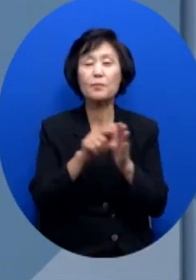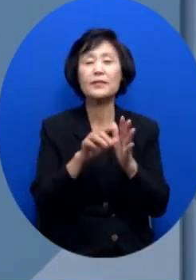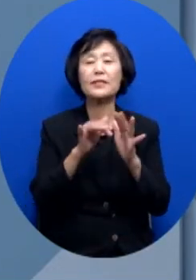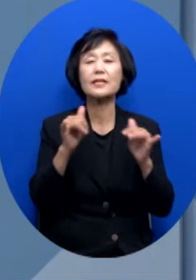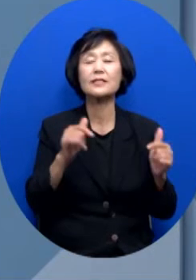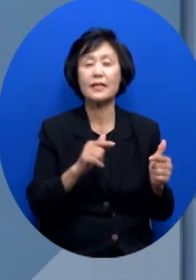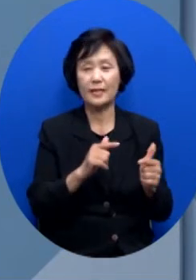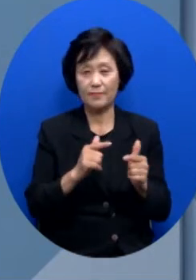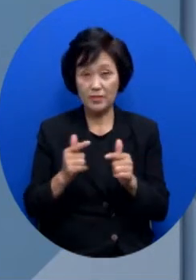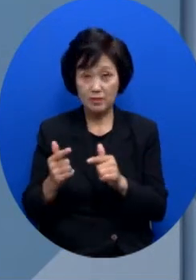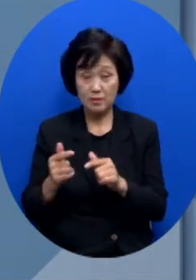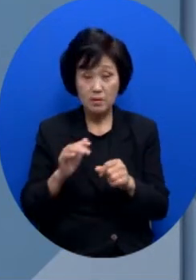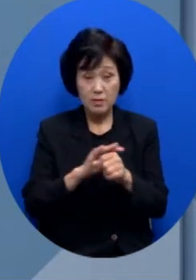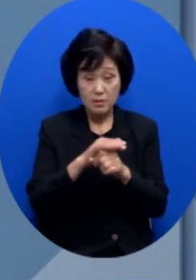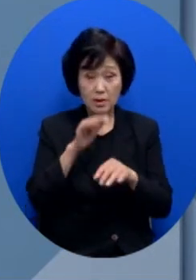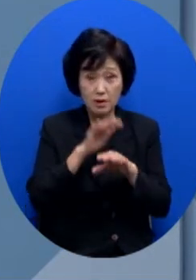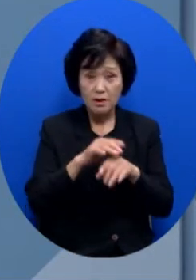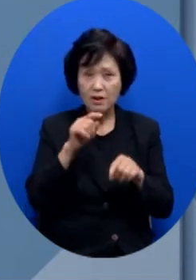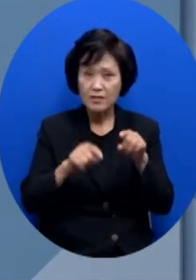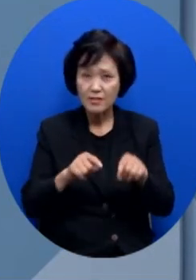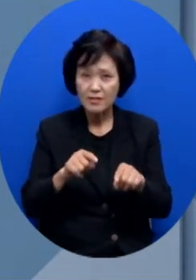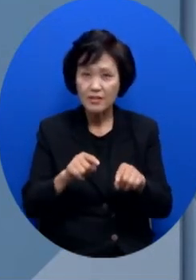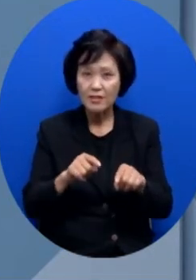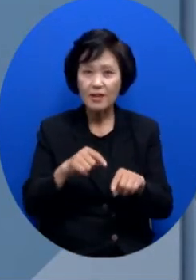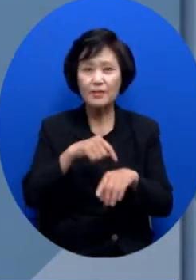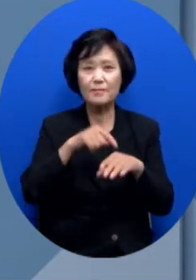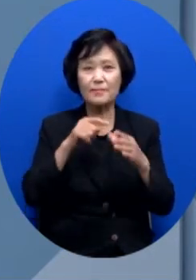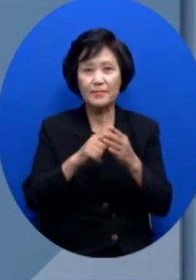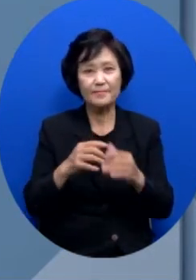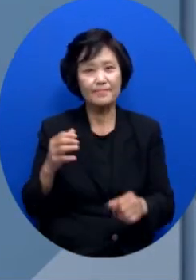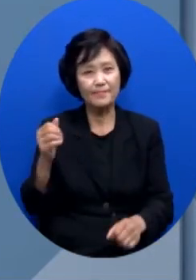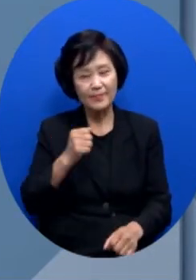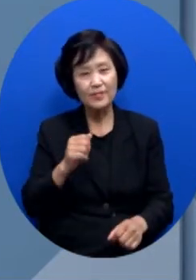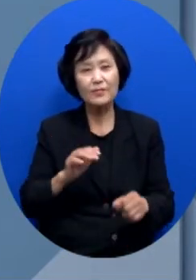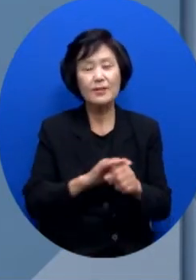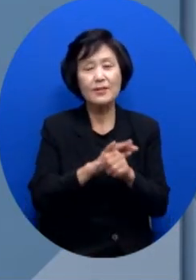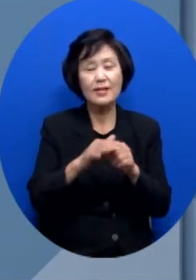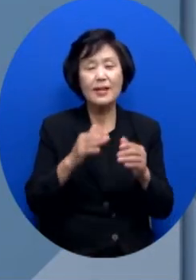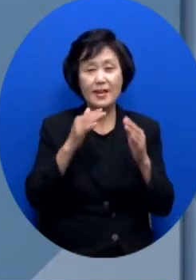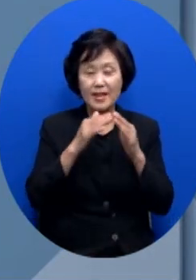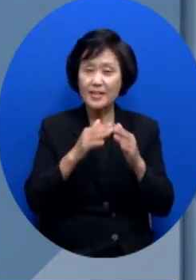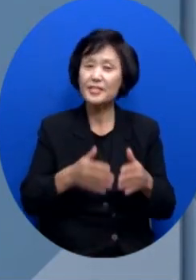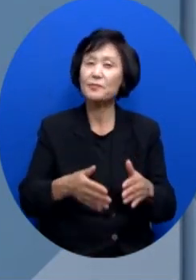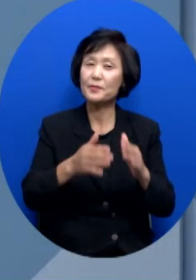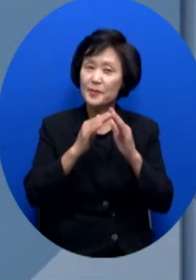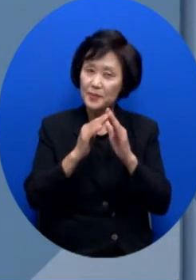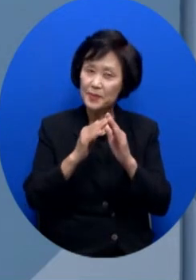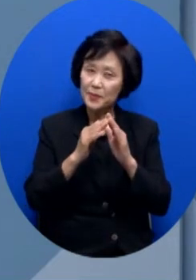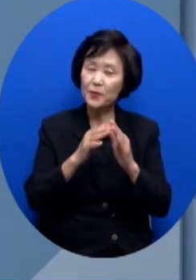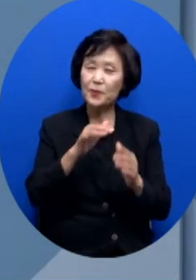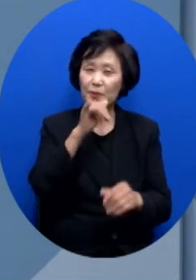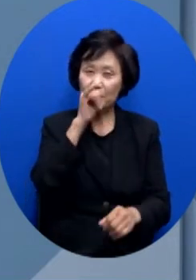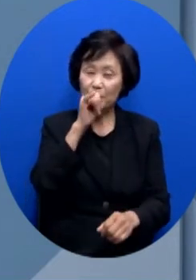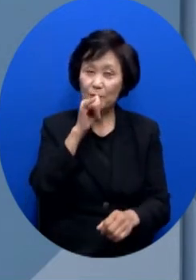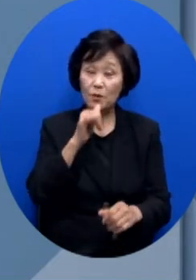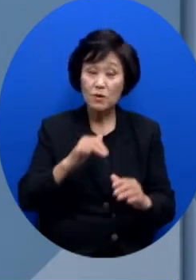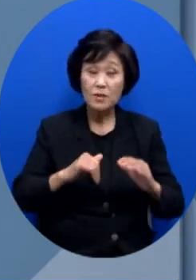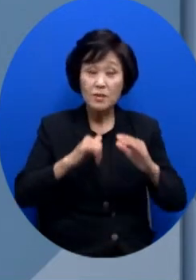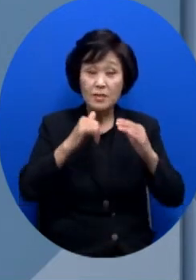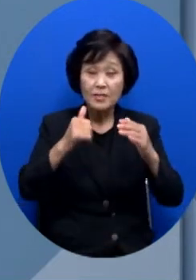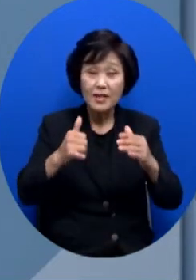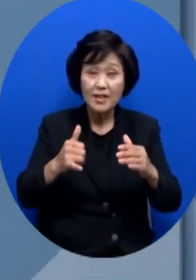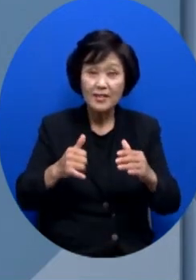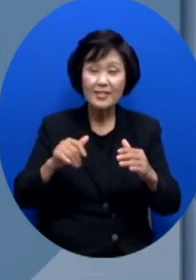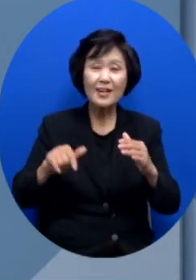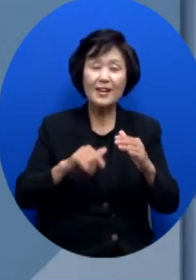그 사랑을 실천하는 그 정신을 가지고 사랑의 집 짓기를 함으로 해서 이 세상 가운데 주님의